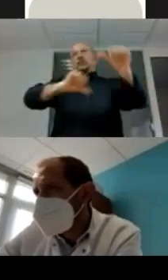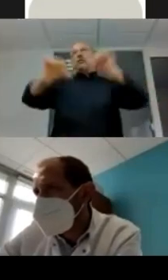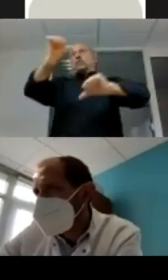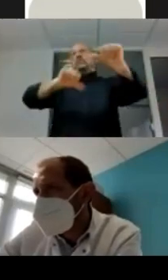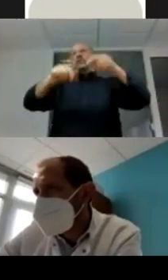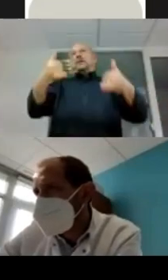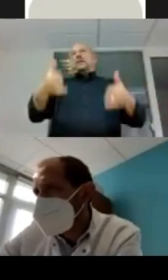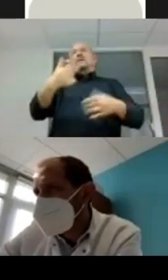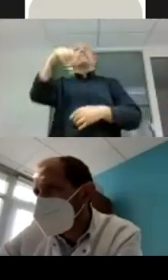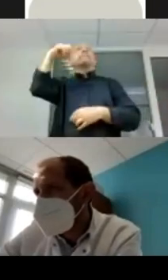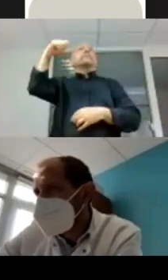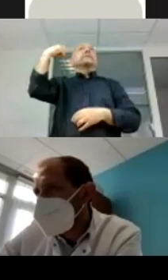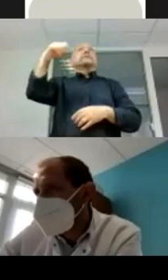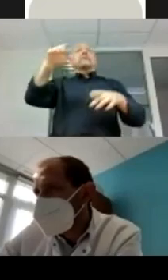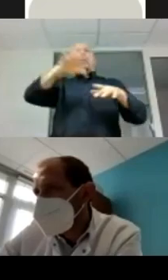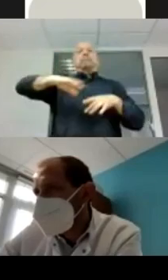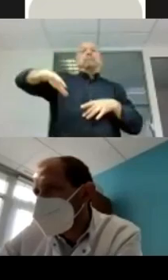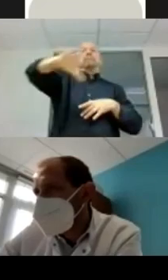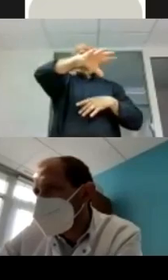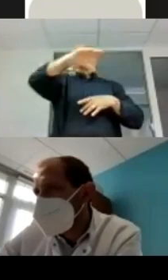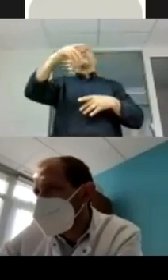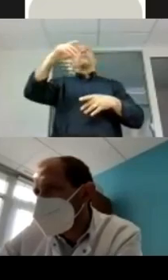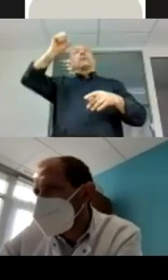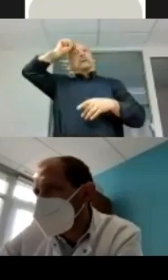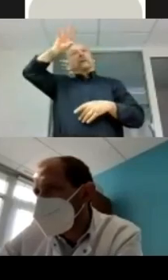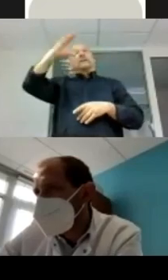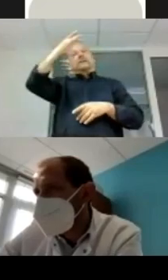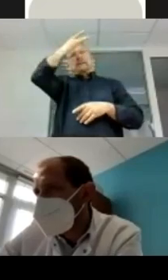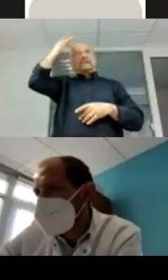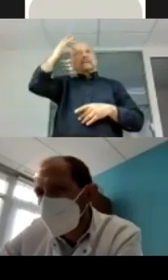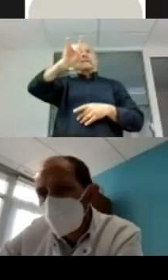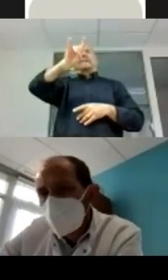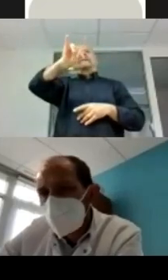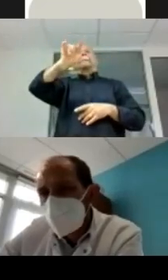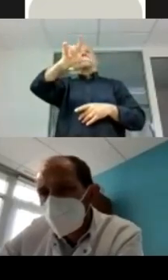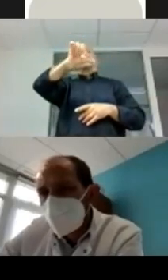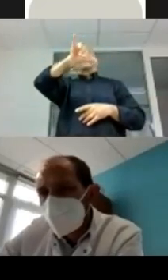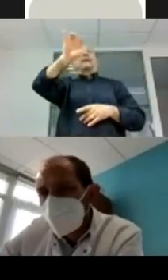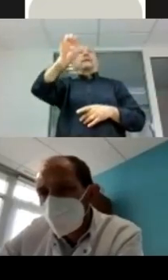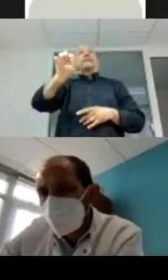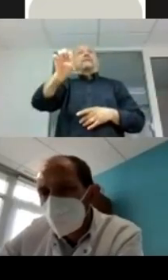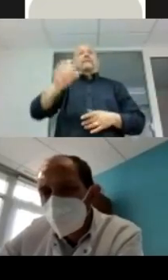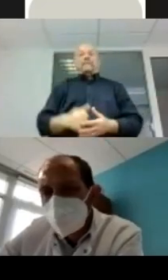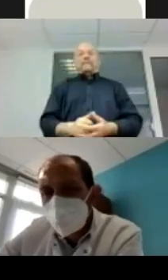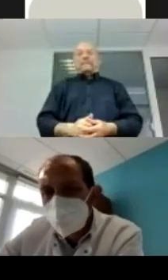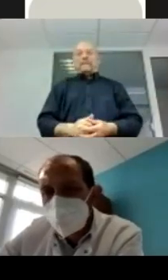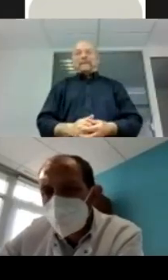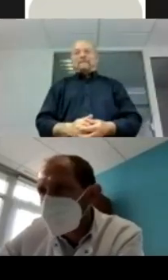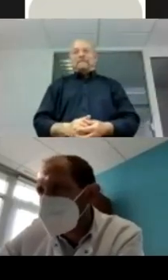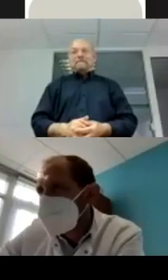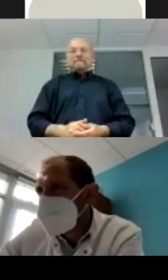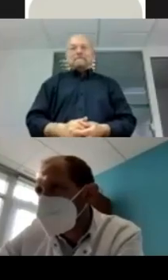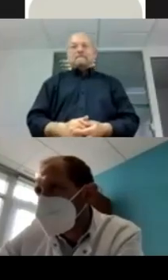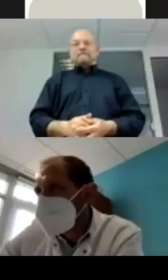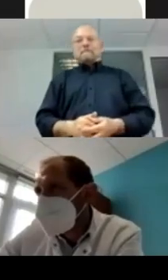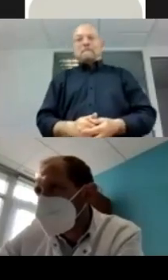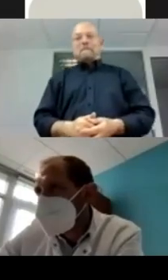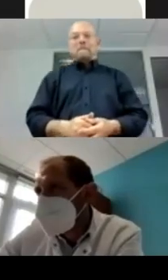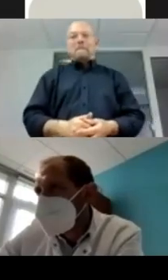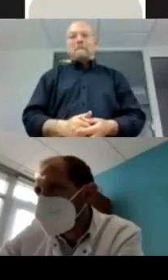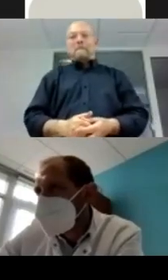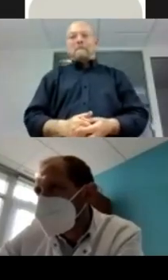docteur Louis, chirurgien digestif et président de la commission médicale d'établissement de la clinique Esquirol-Saint-Hilaire.